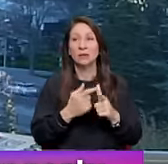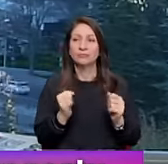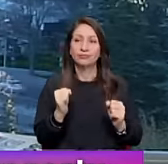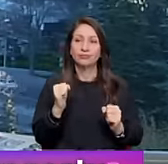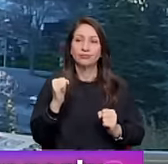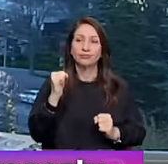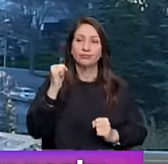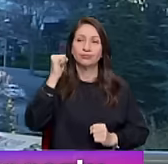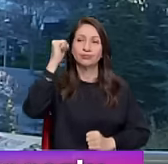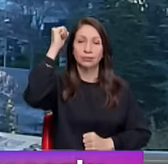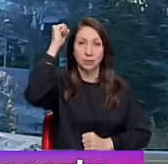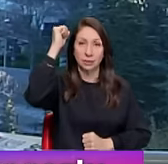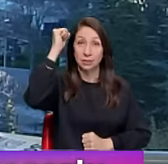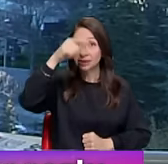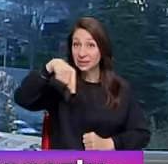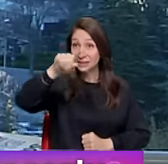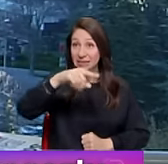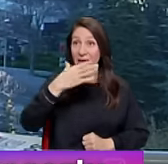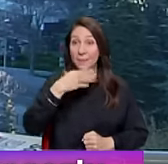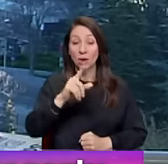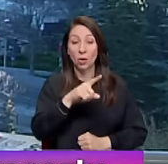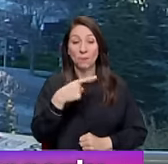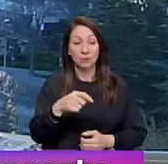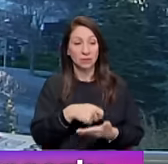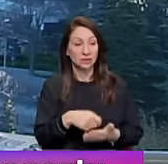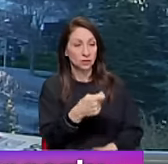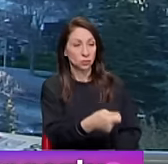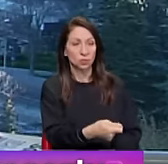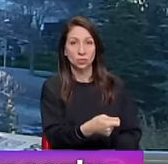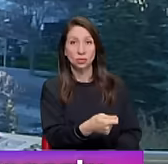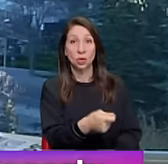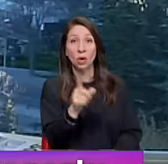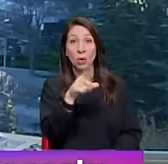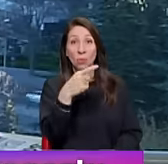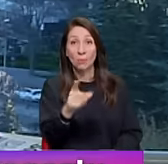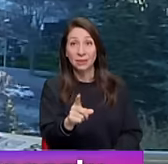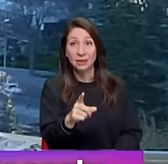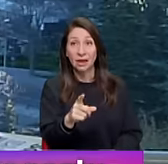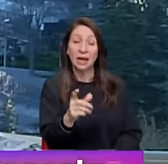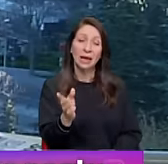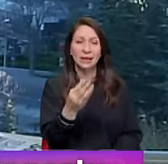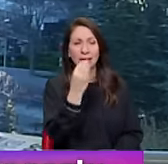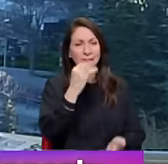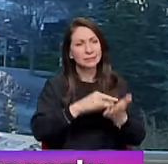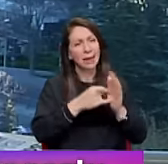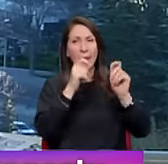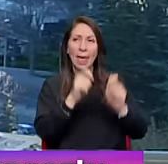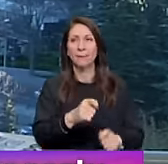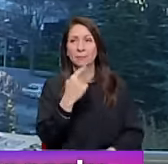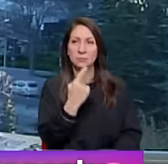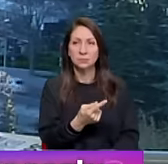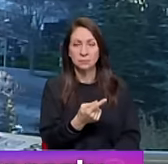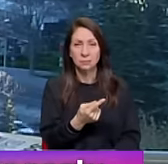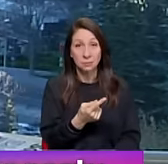başını gitmiş, siz emekliye 10 bin lira veriyorsunuz ve 10 bin lirayla hadi bakalım geçinin